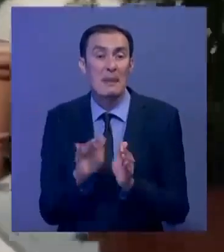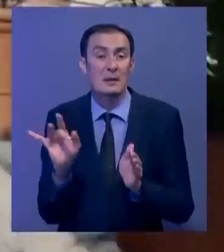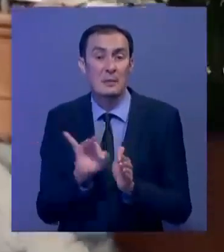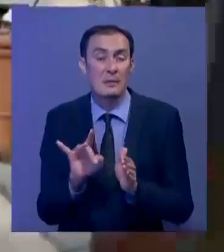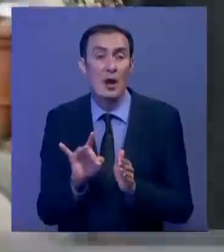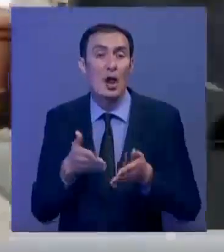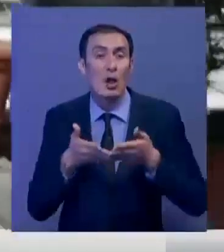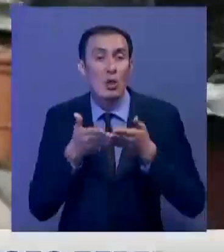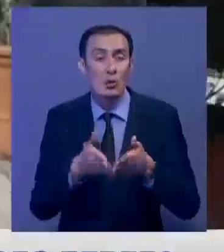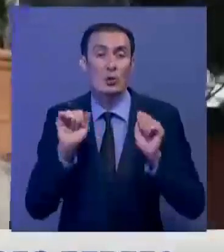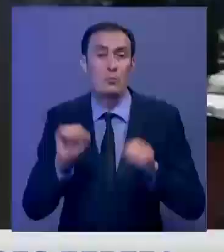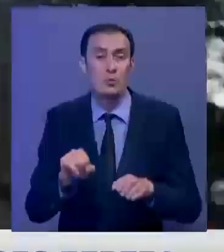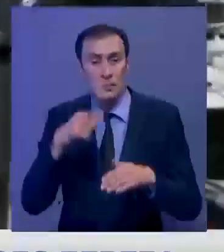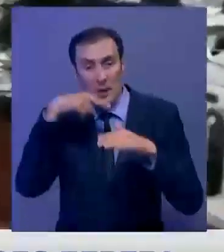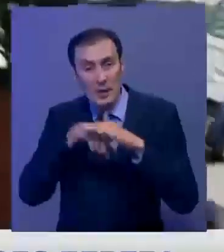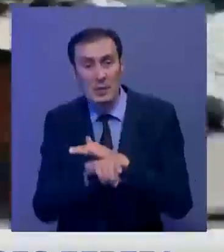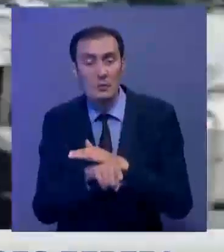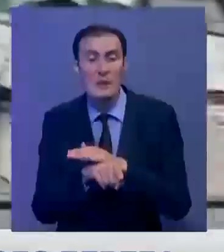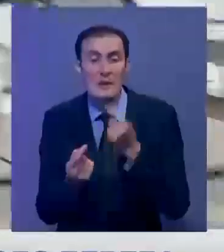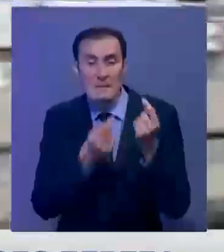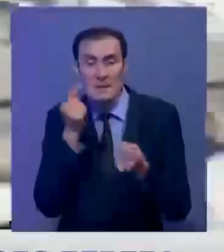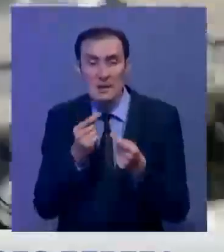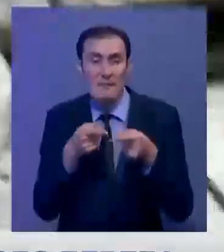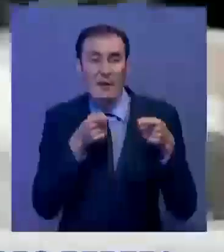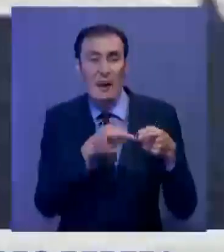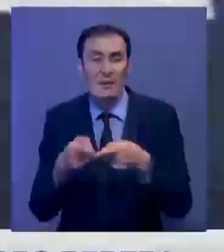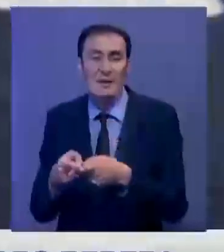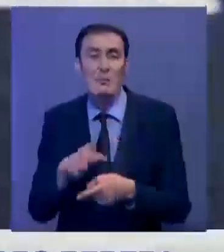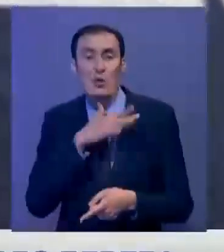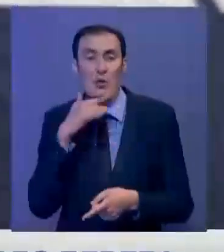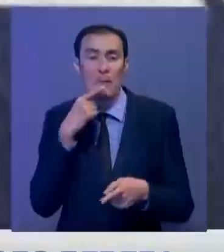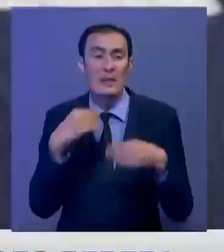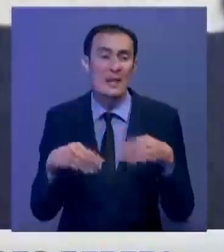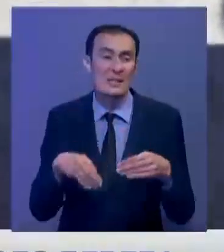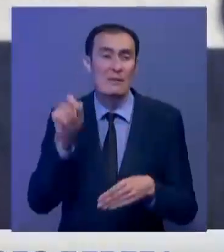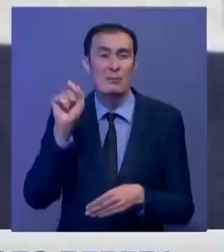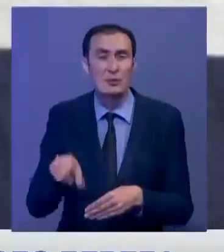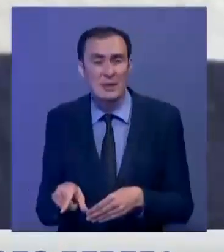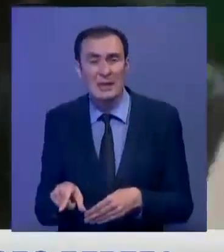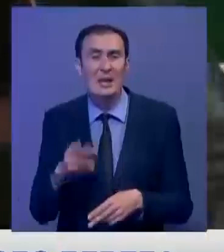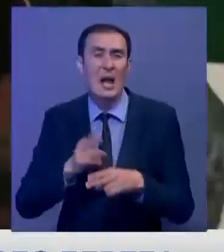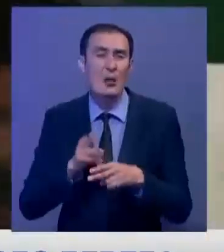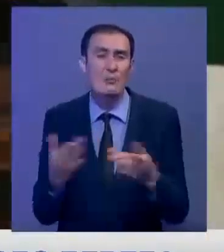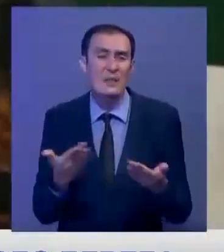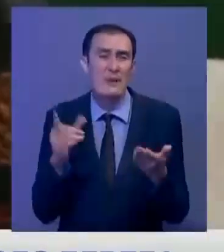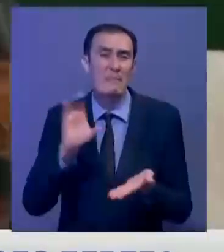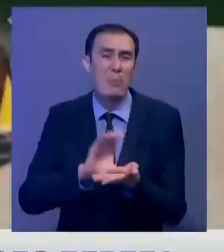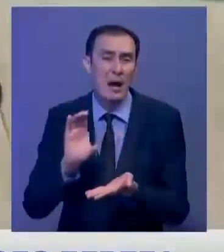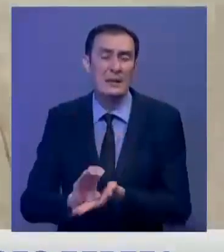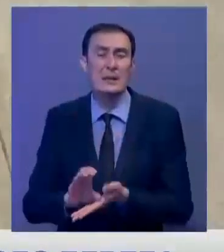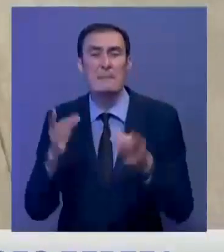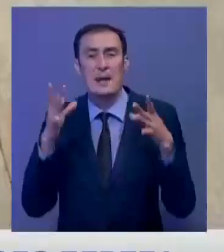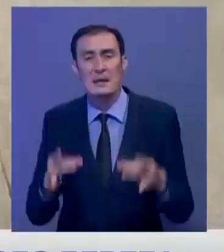размерам, лодка-робот может проникнуть в любые углы в гавани, где скапливаются пластиковые бутылки, алюминиевые